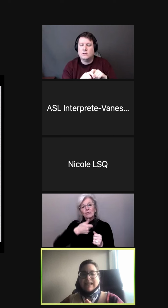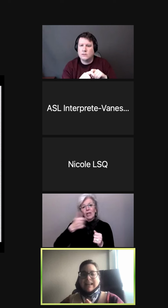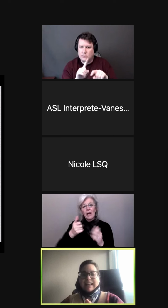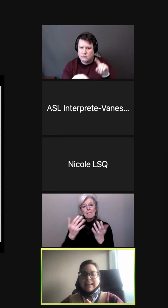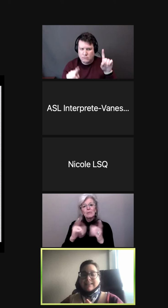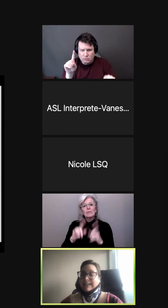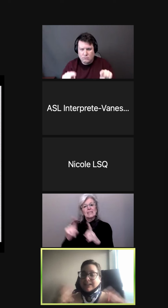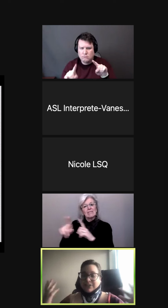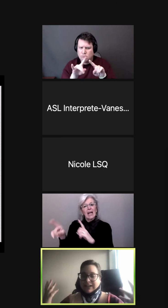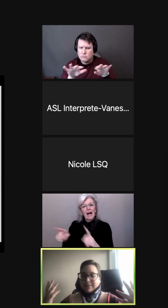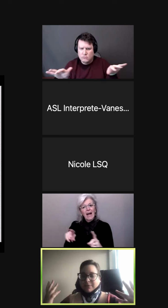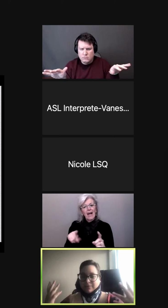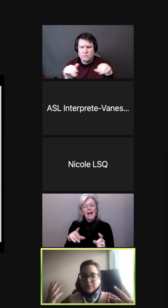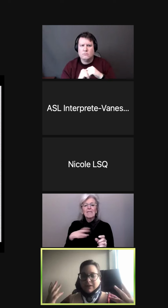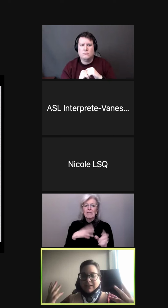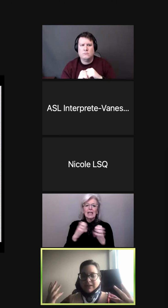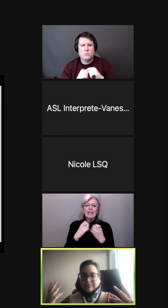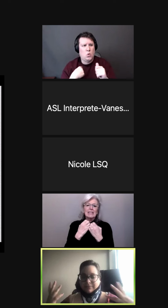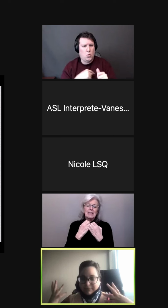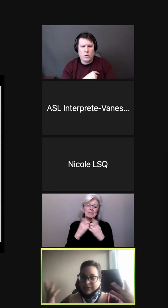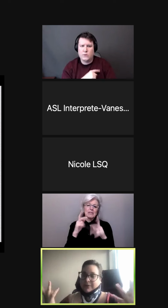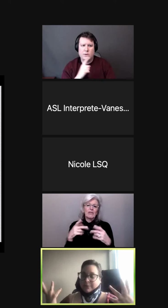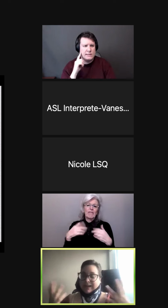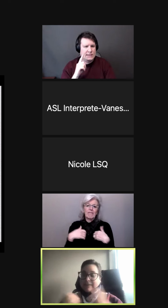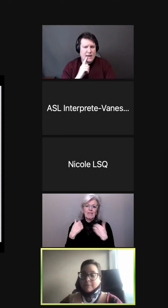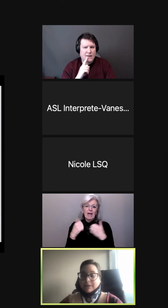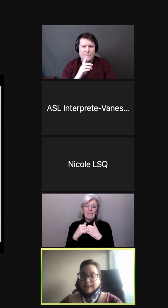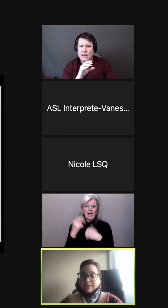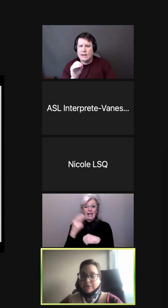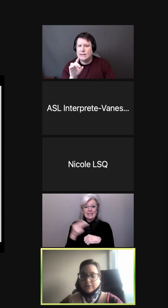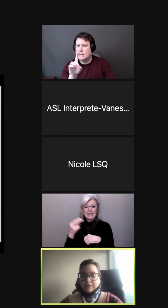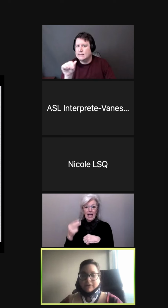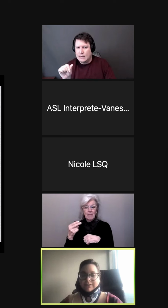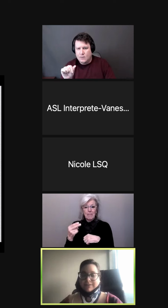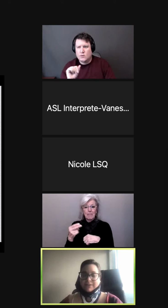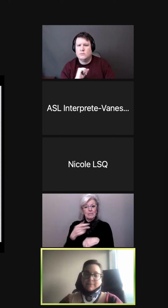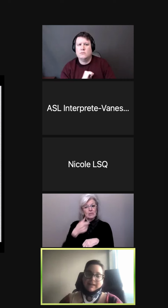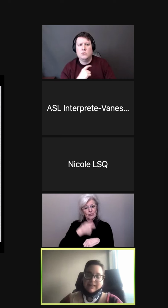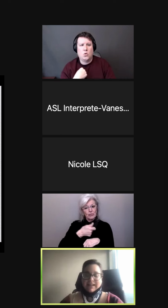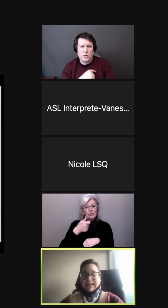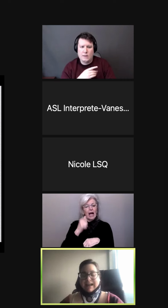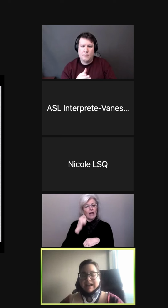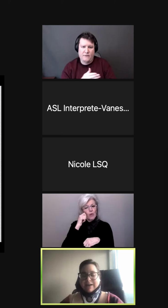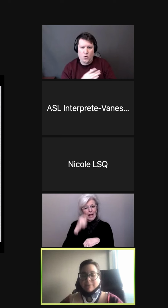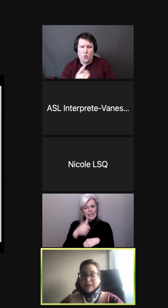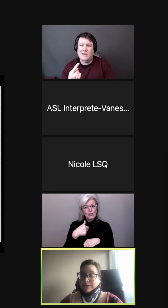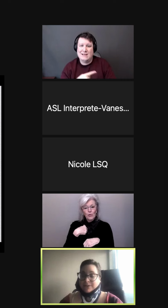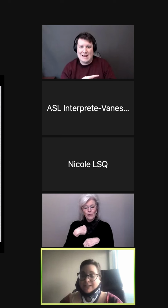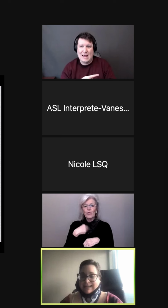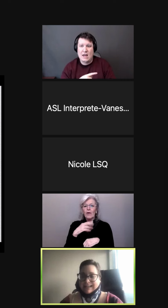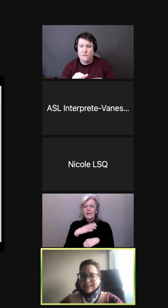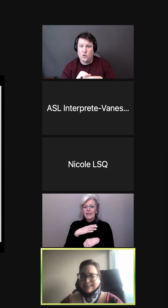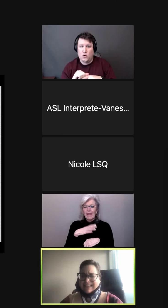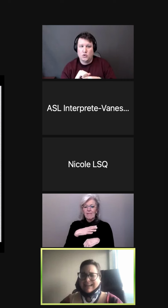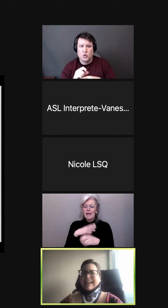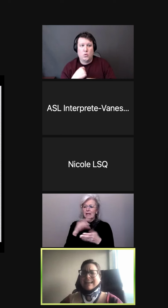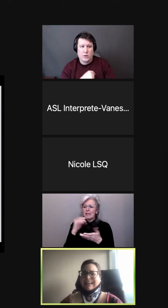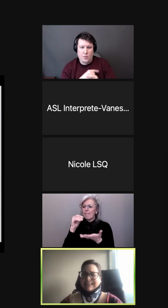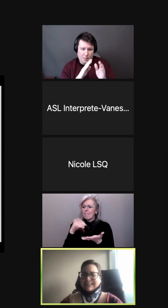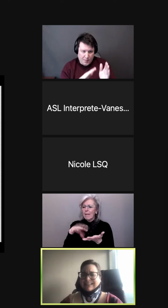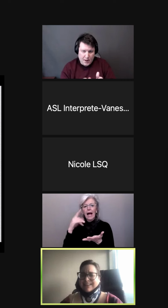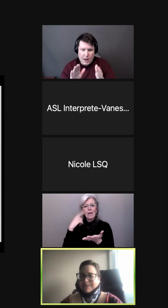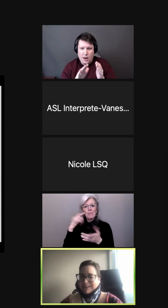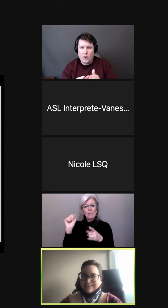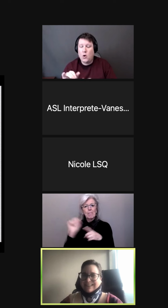Donc, nous étions une équipe de personnes vivant avec des handicaps et chaque jour, nous avions des plans pour les